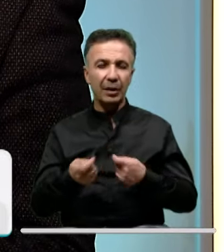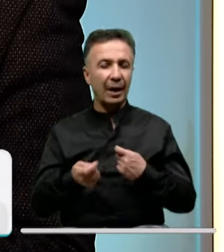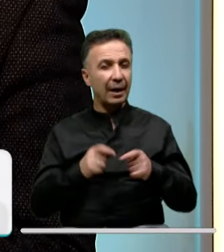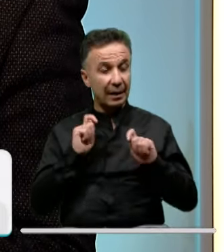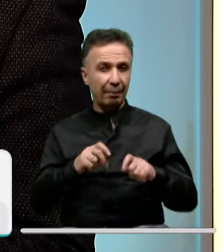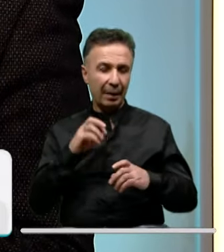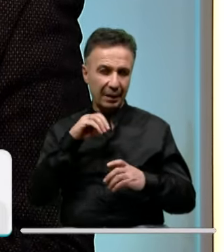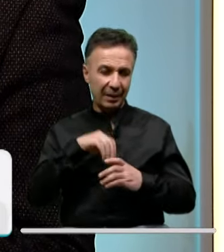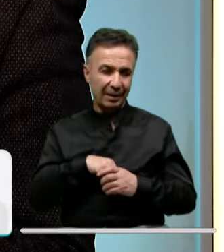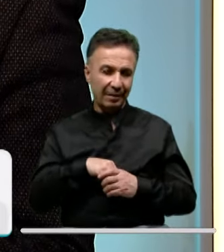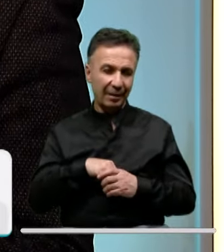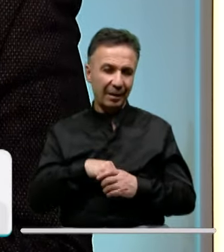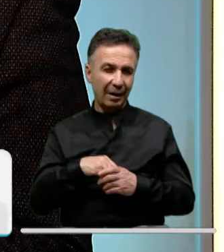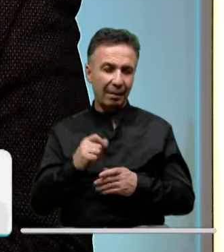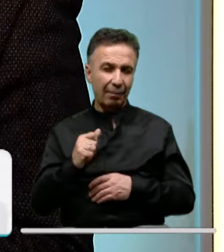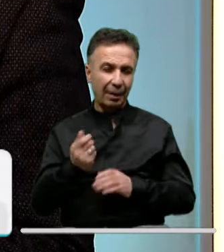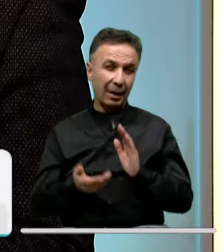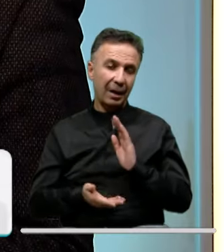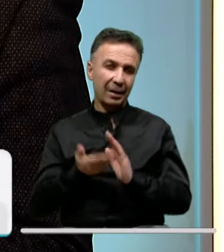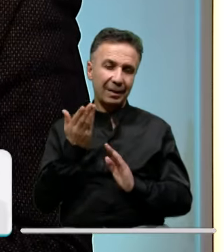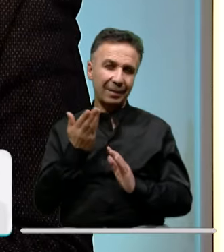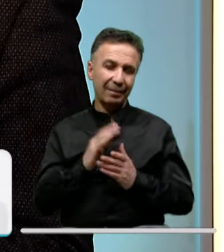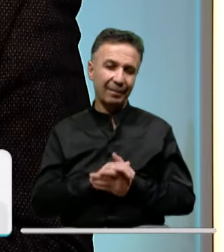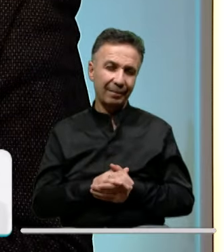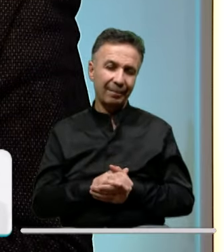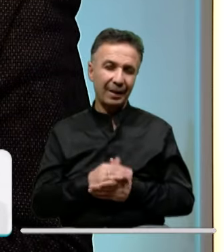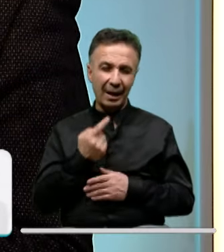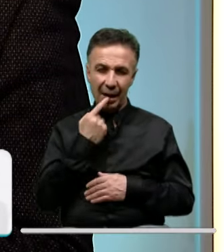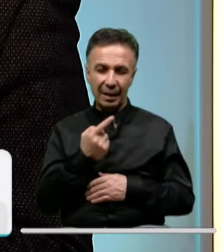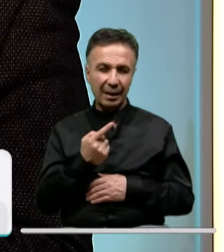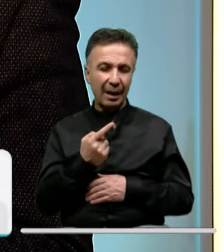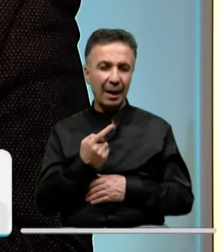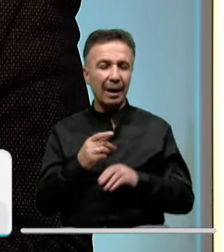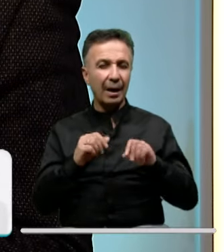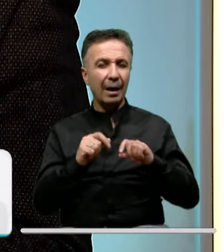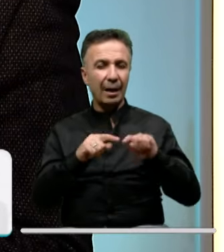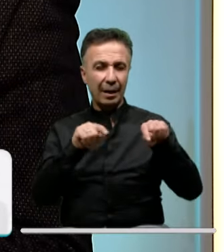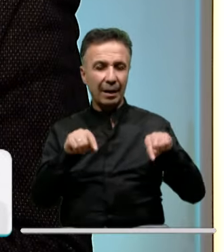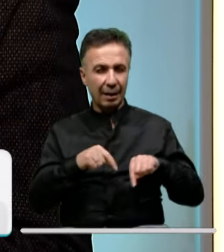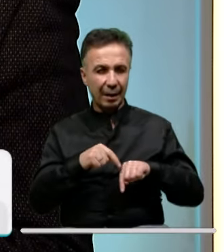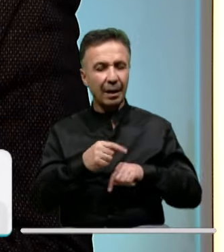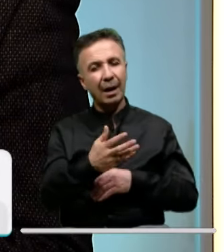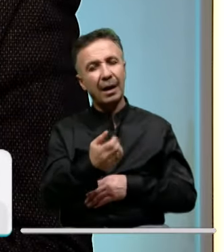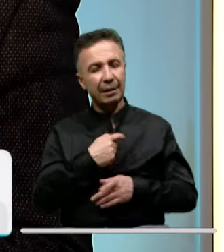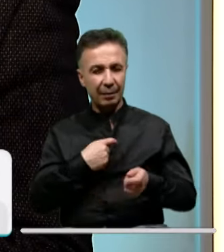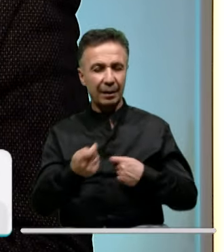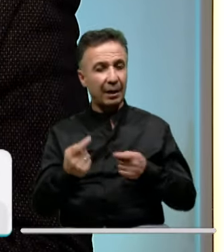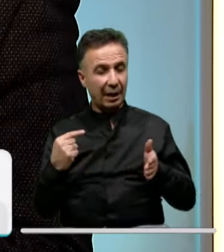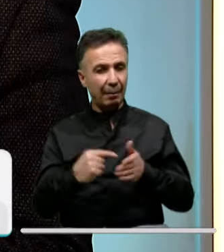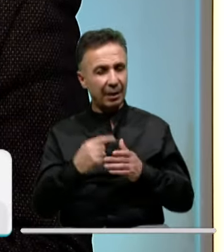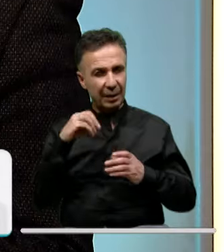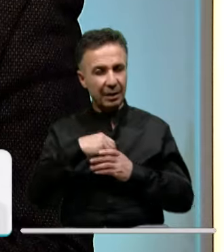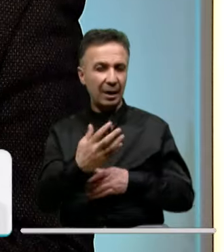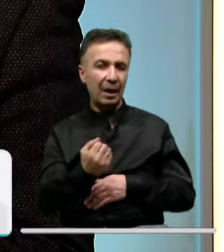Bu değerlensin efendim. Daha büyük ne diyeyim meblağlara ulaşsın düşüncesiyle ticari amaçla elde tutulan bir